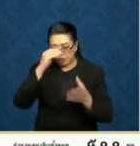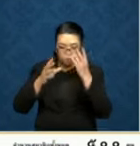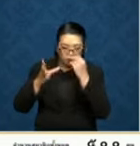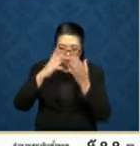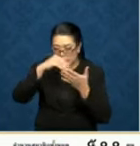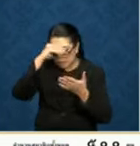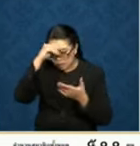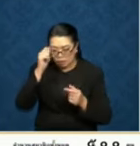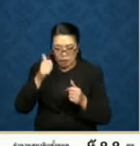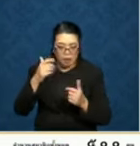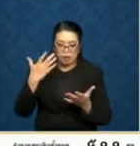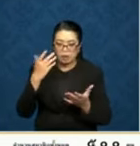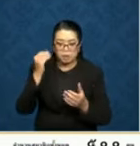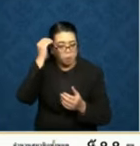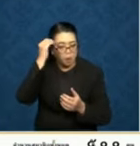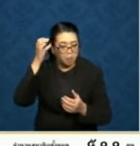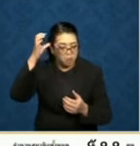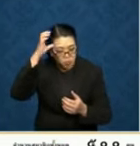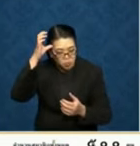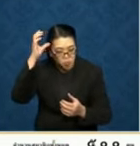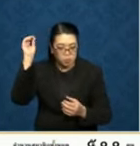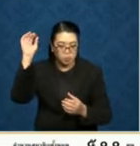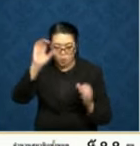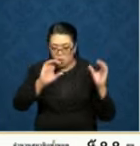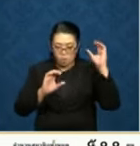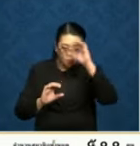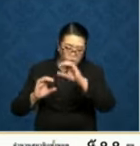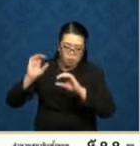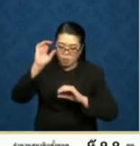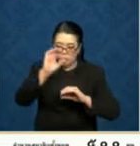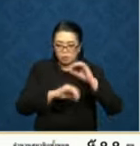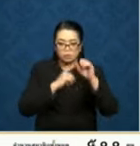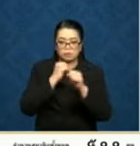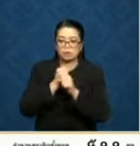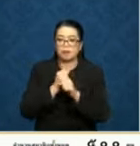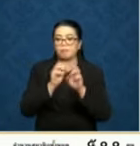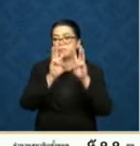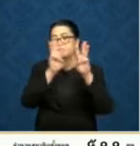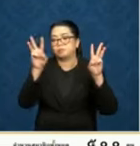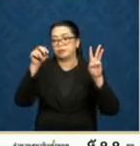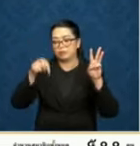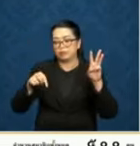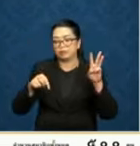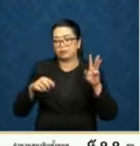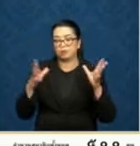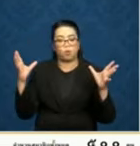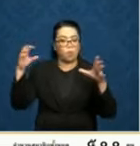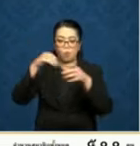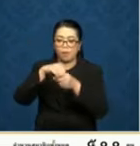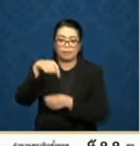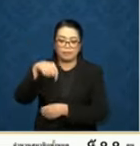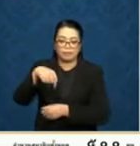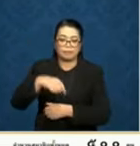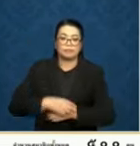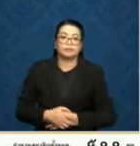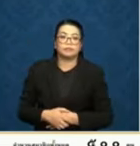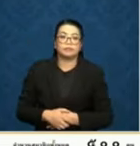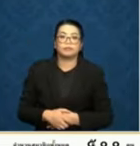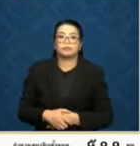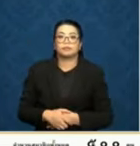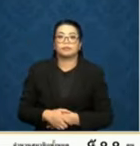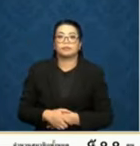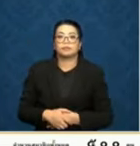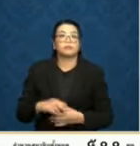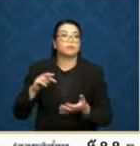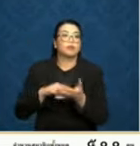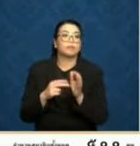ที่จะรวมเอาครังปัญญาของชาติ เพื่อสนับสนุนการศึกษาของปegic ไทยแทฟอมนคืออะไรครับ แ